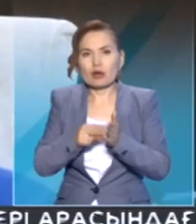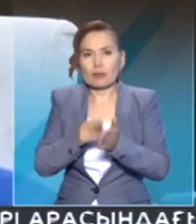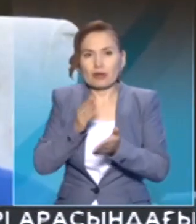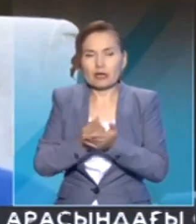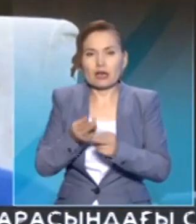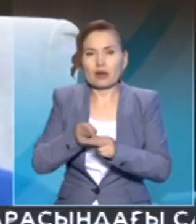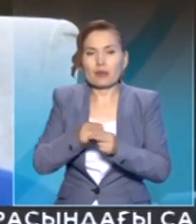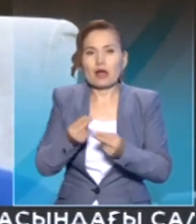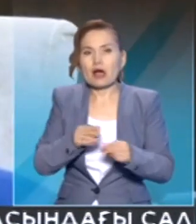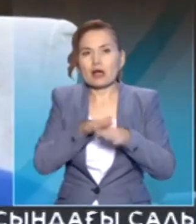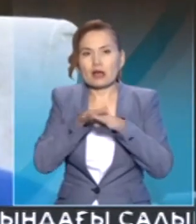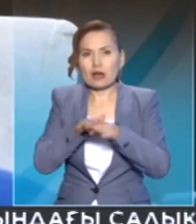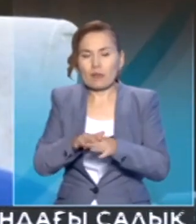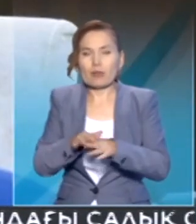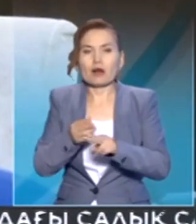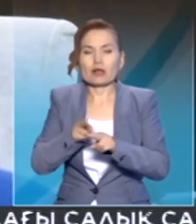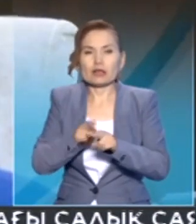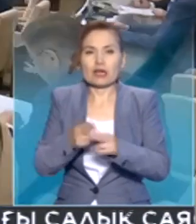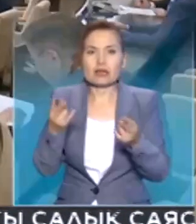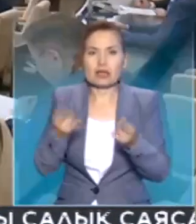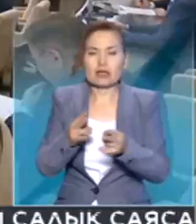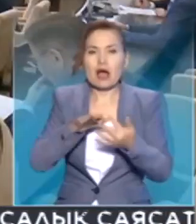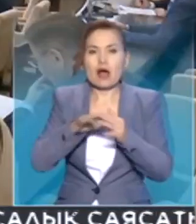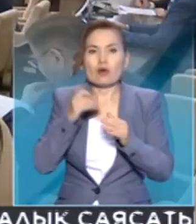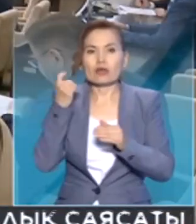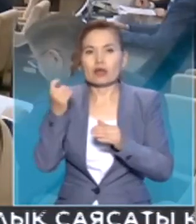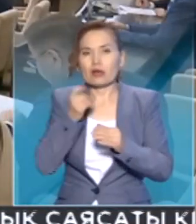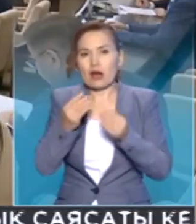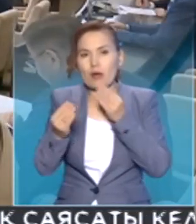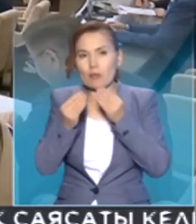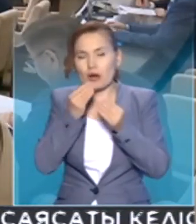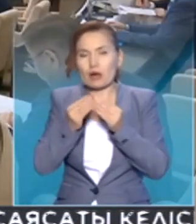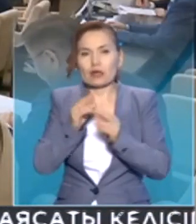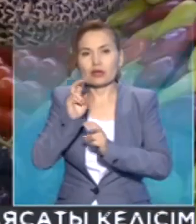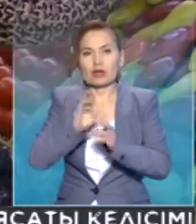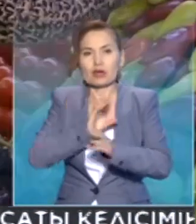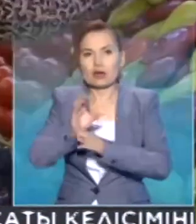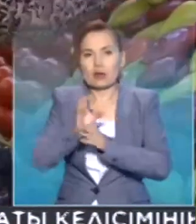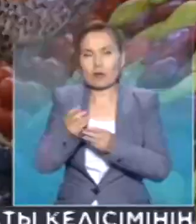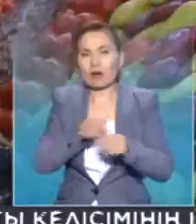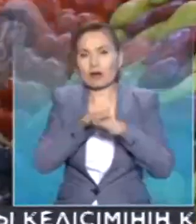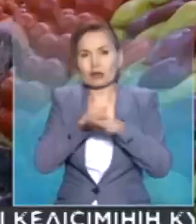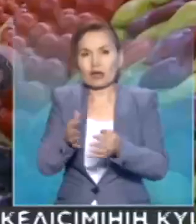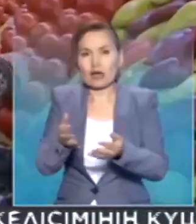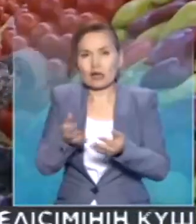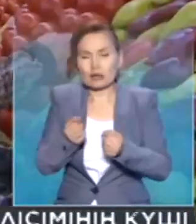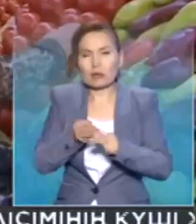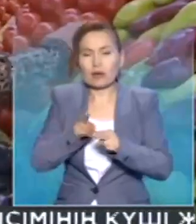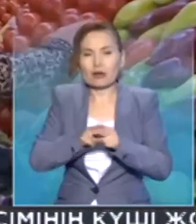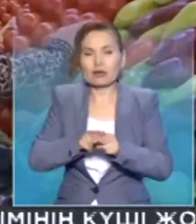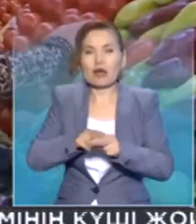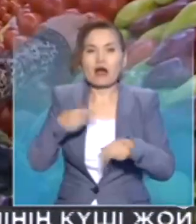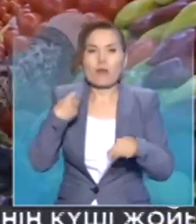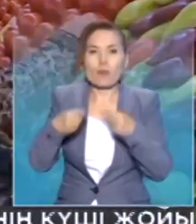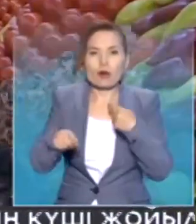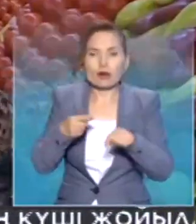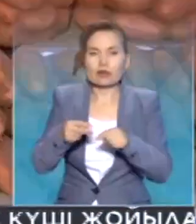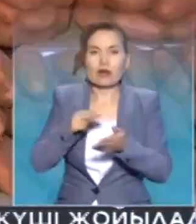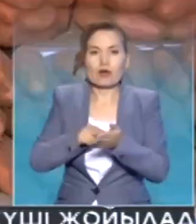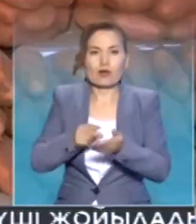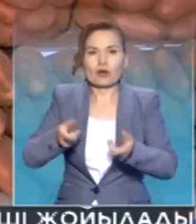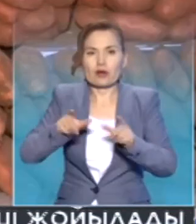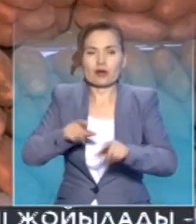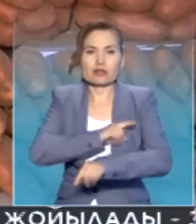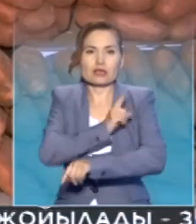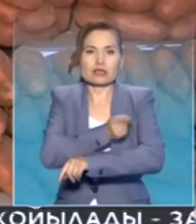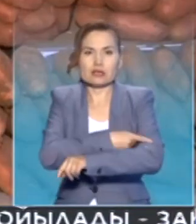Ал субсидия сыйақы емес. Ауыл шаруашылығы тауарын өндірушілер қолдау қаржы алғанымен нарықтың жай күйіне қымбатшылыққа қатысты